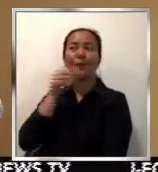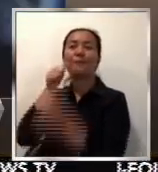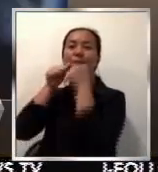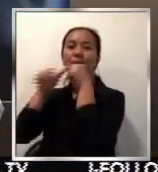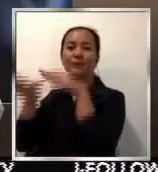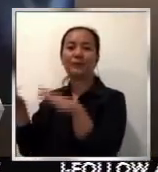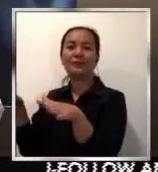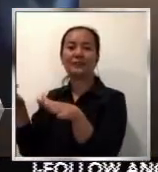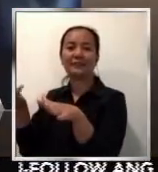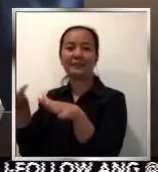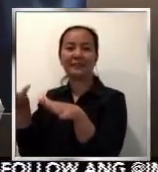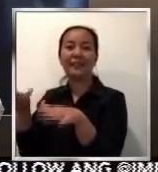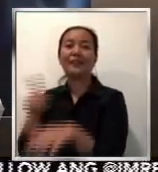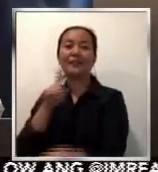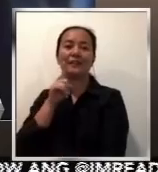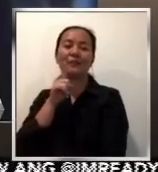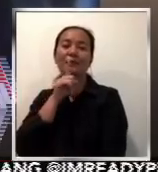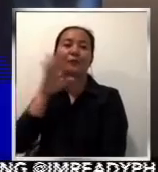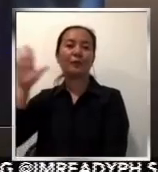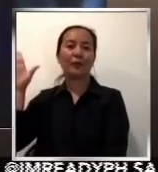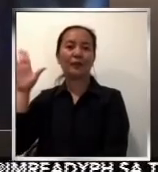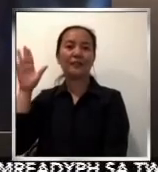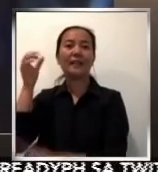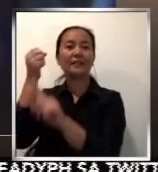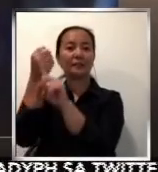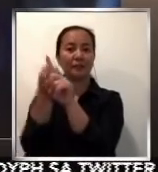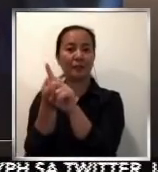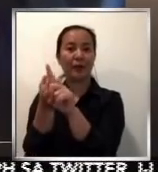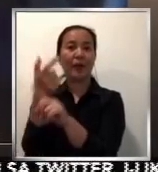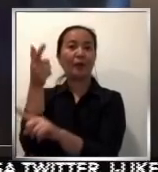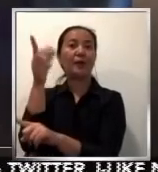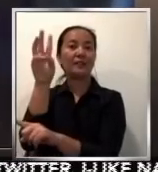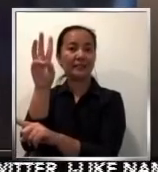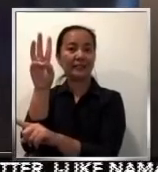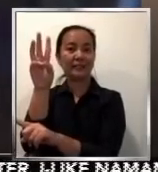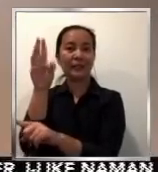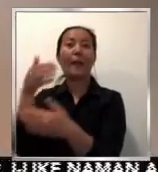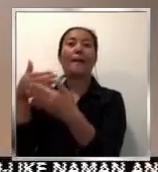taking noong September 26, isang araw bago ang kanyang kasal.